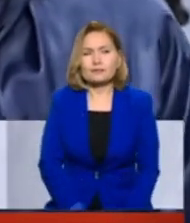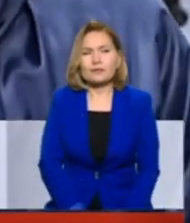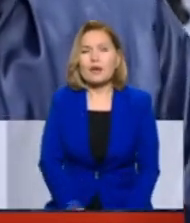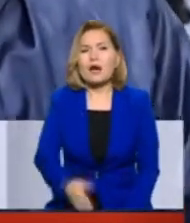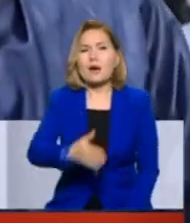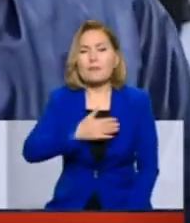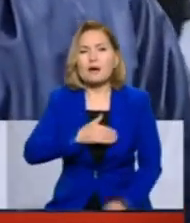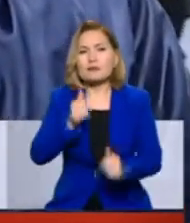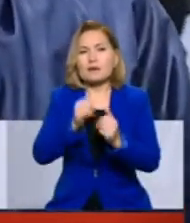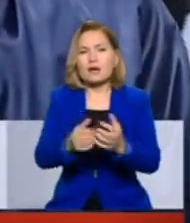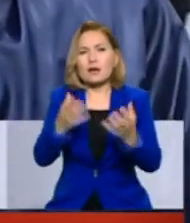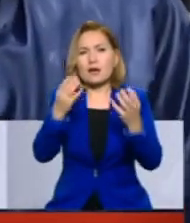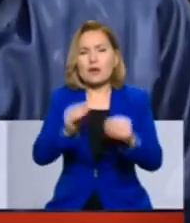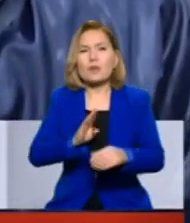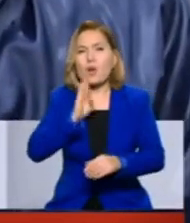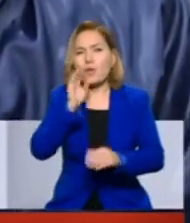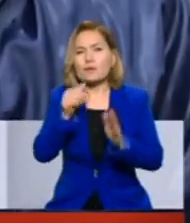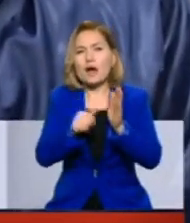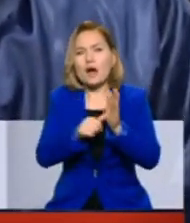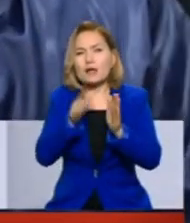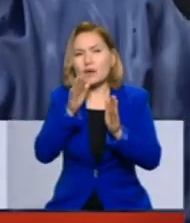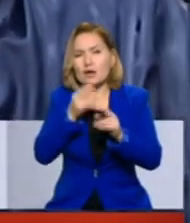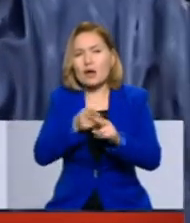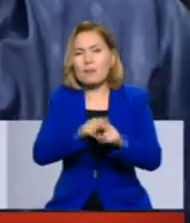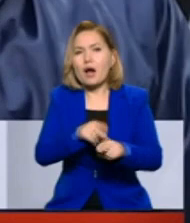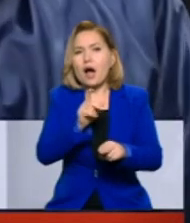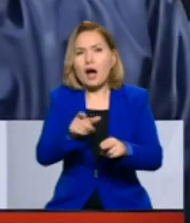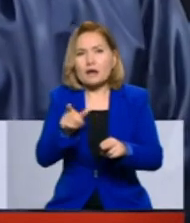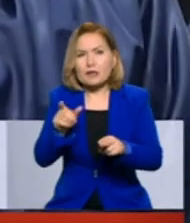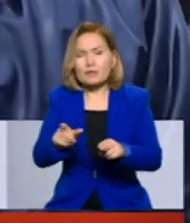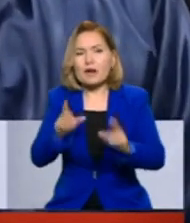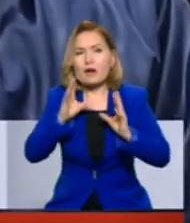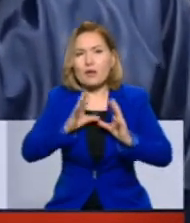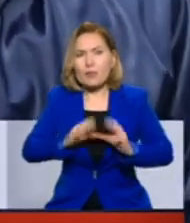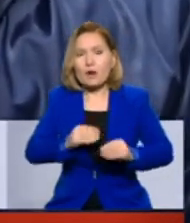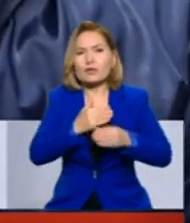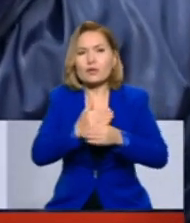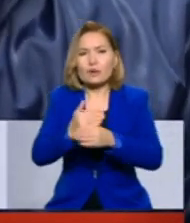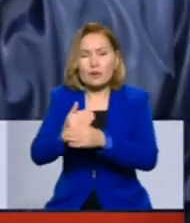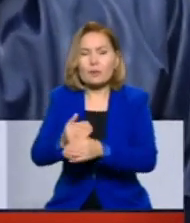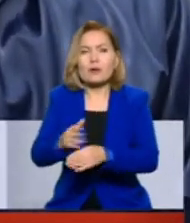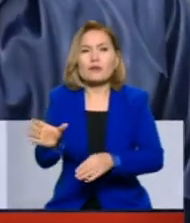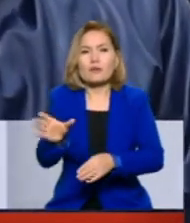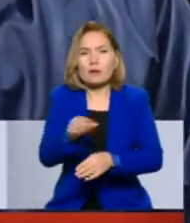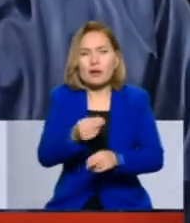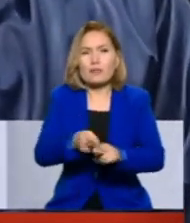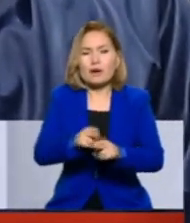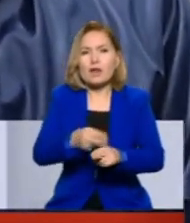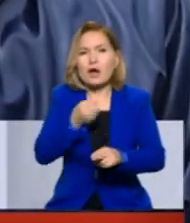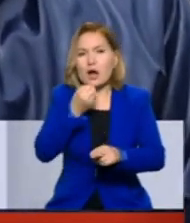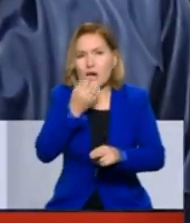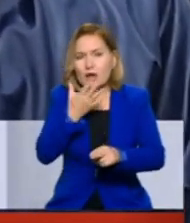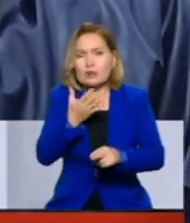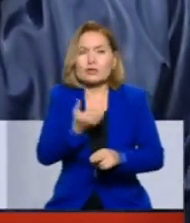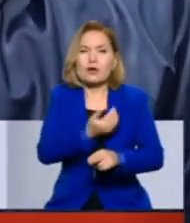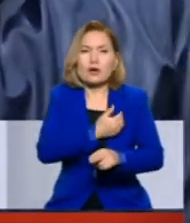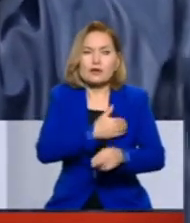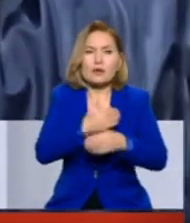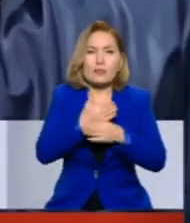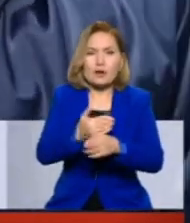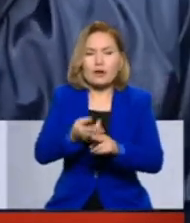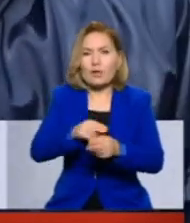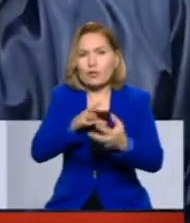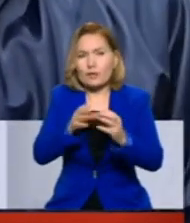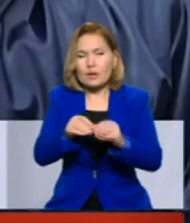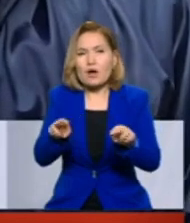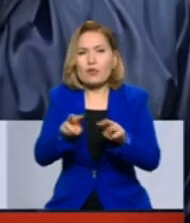Біз күнде таңертеңгі сағат 6-да адамдарды жұбату үшін жолға шығамыз. Қажет болса көмектесеміз. Бәрі жақсы болған қалаймыз. Соған көз